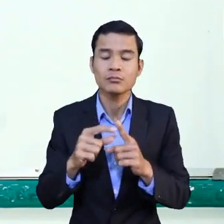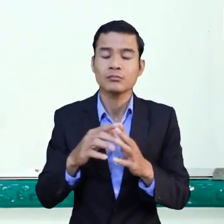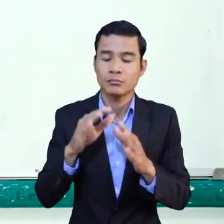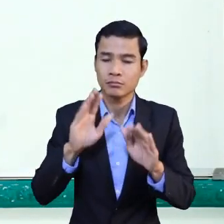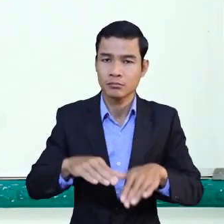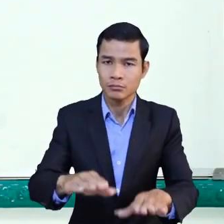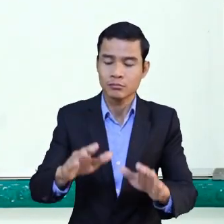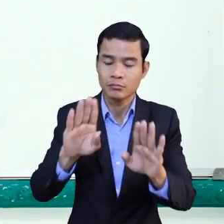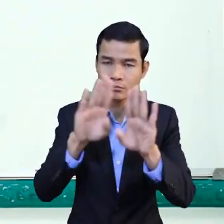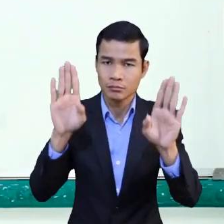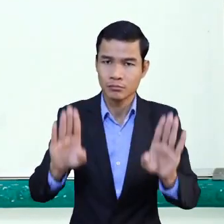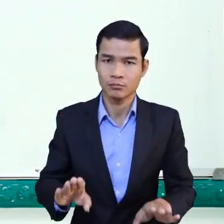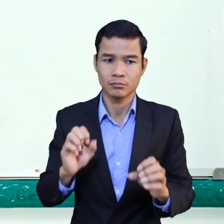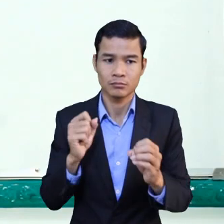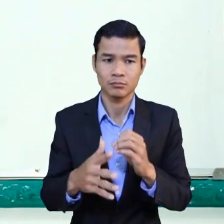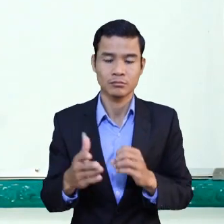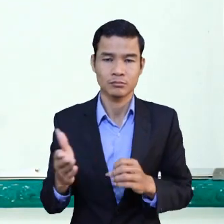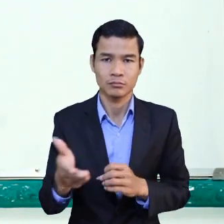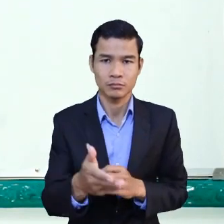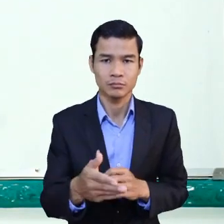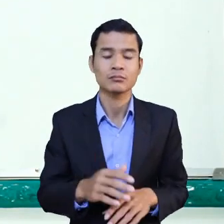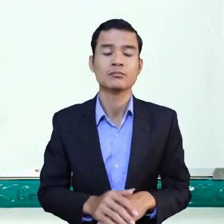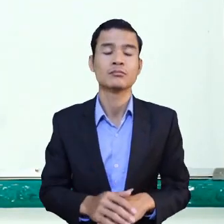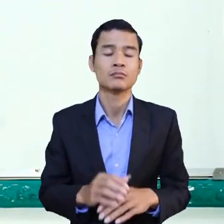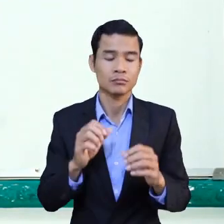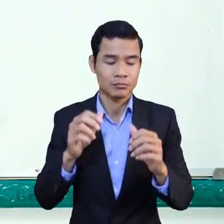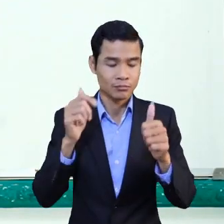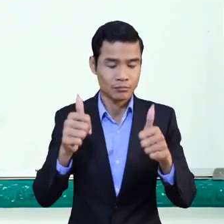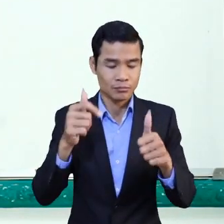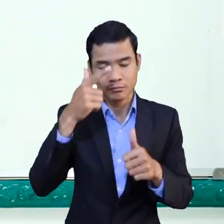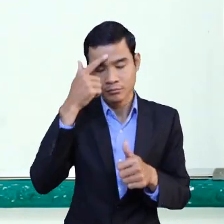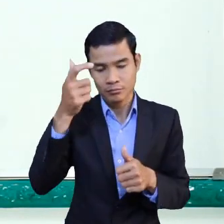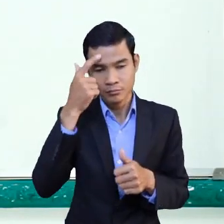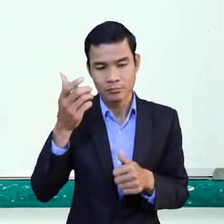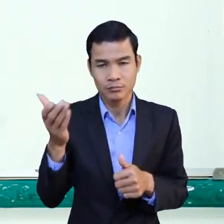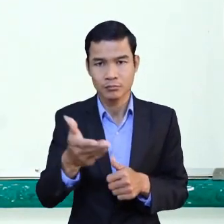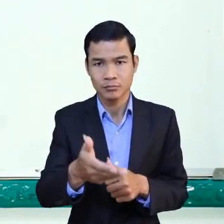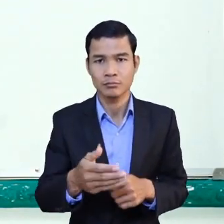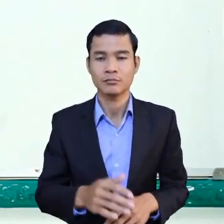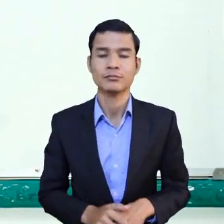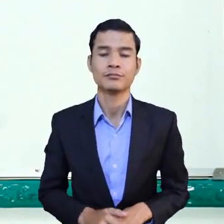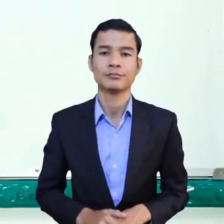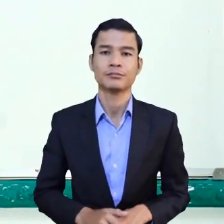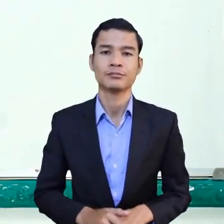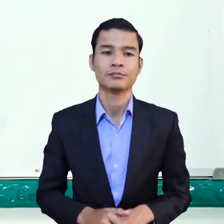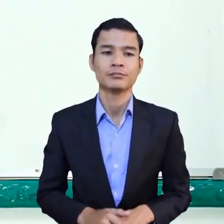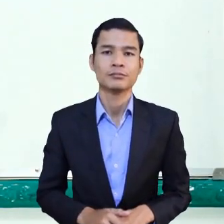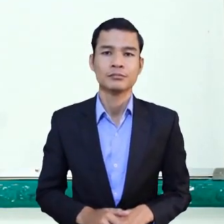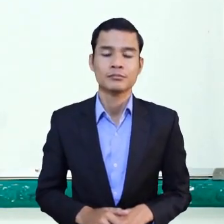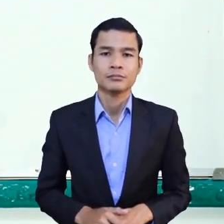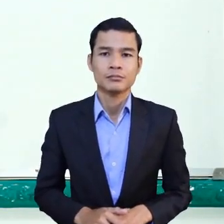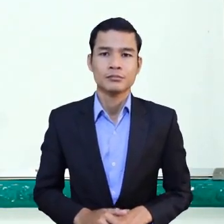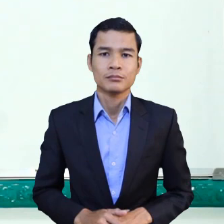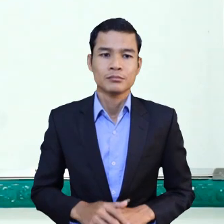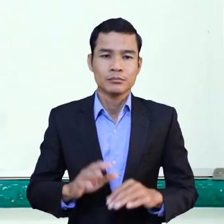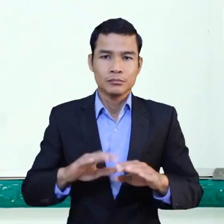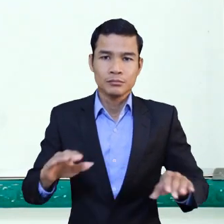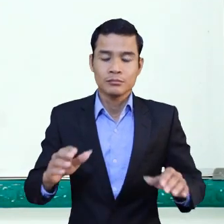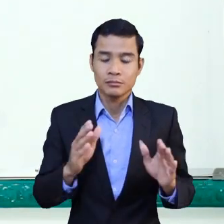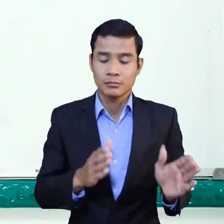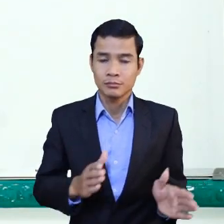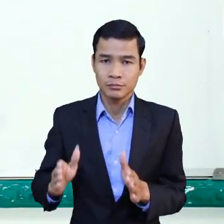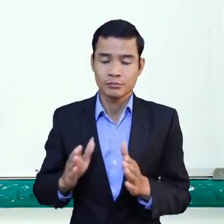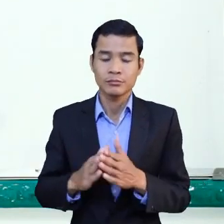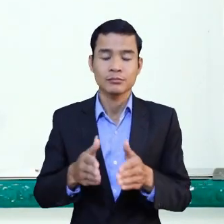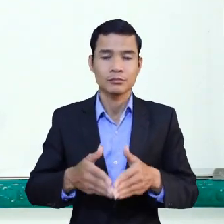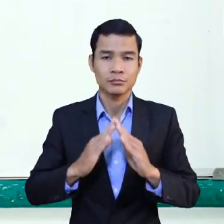ងចាប់ផ្ដើមចាពូកែមែនតែនកូនកូនរបស់អ្នកគ្រូចាអញ្ចឹងកូនកូនត្រៀមខ្លួនប